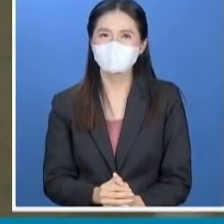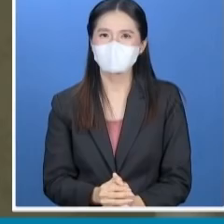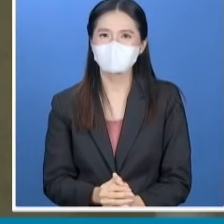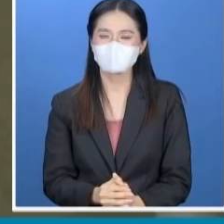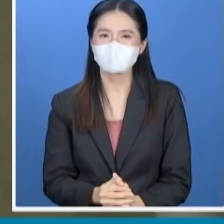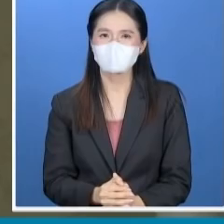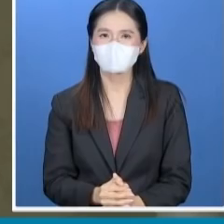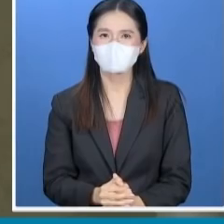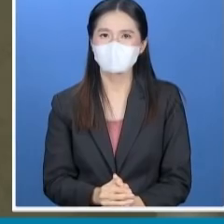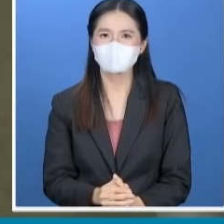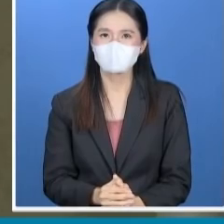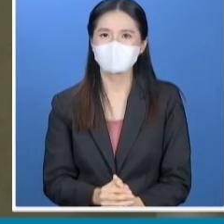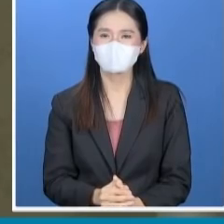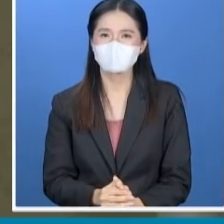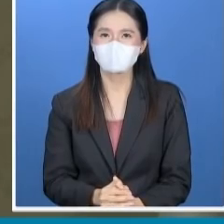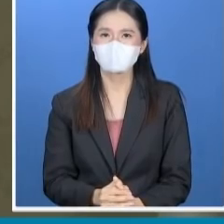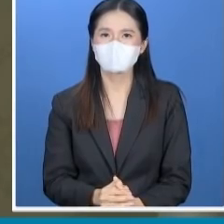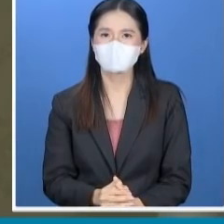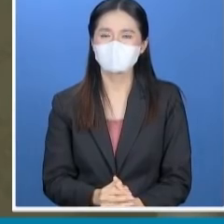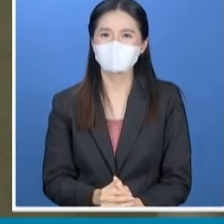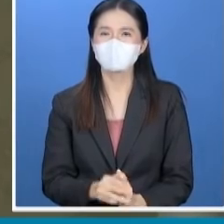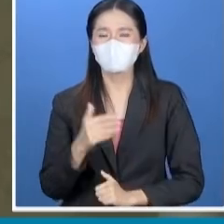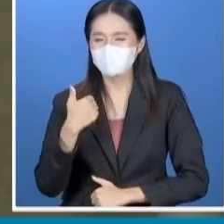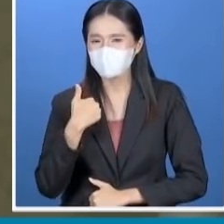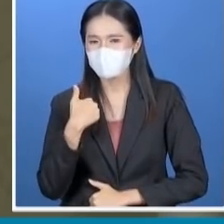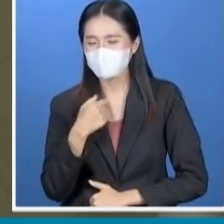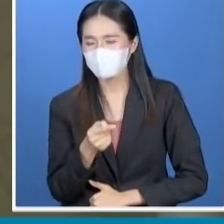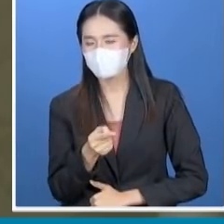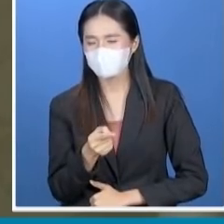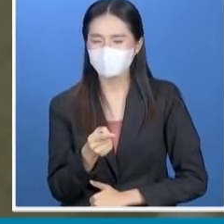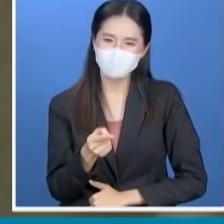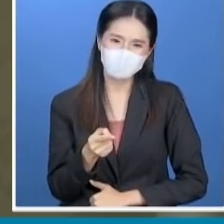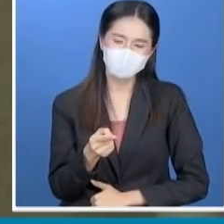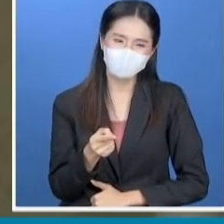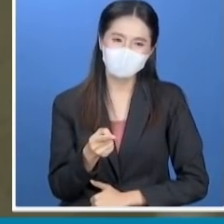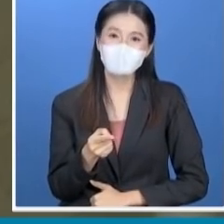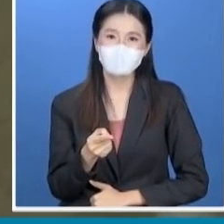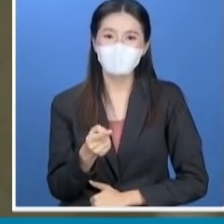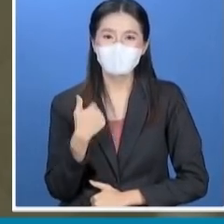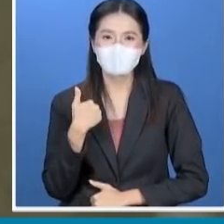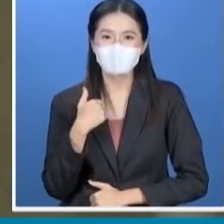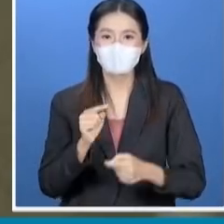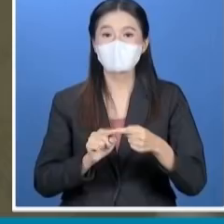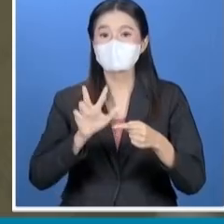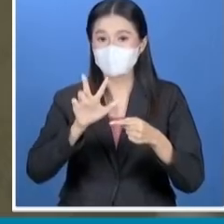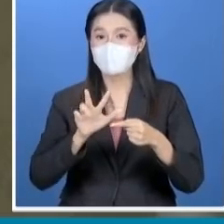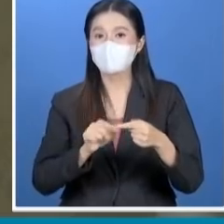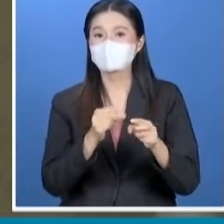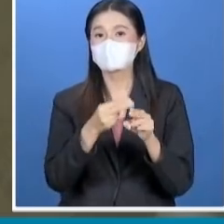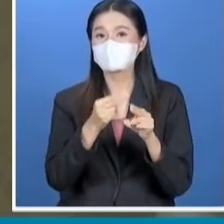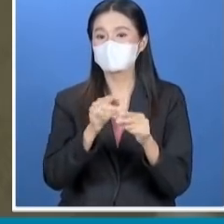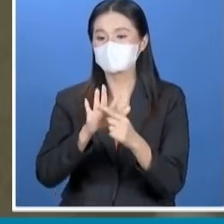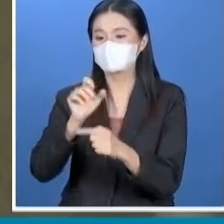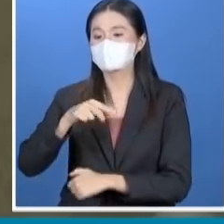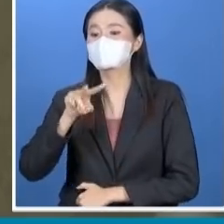ที่มีผู้ต้องหาที่3คือคุณแซนที่อยู่ท้ายเรือที่เห็นเห